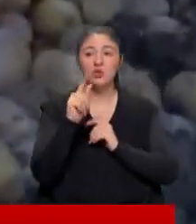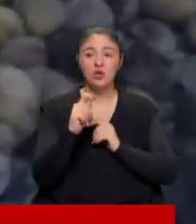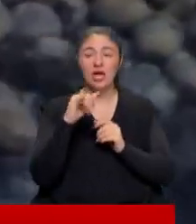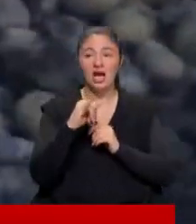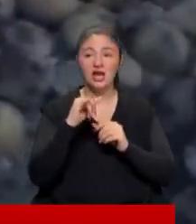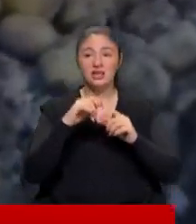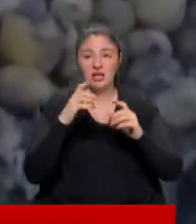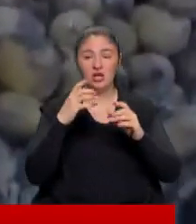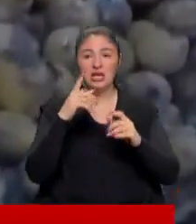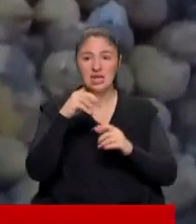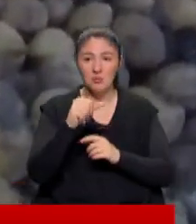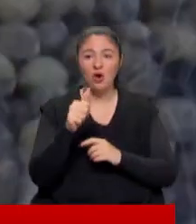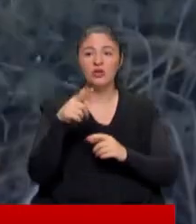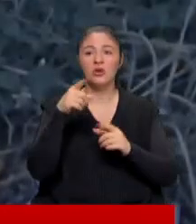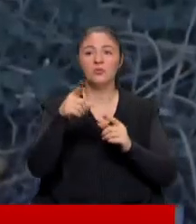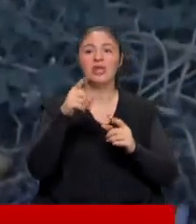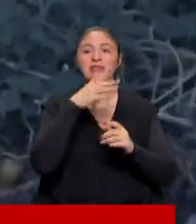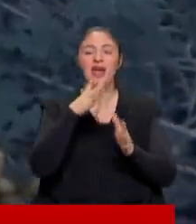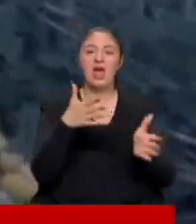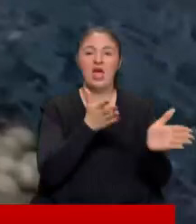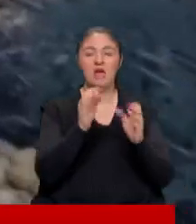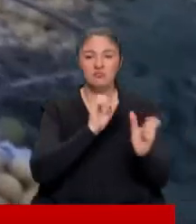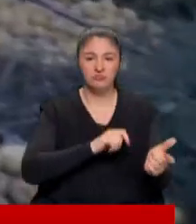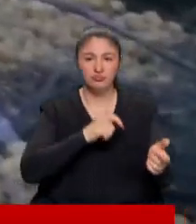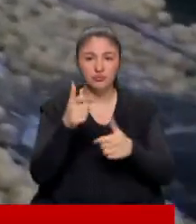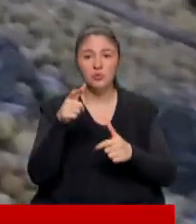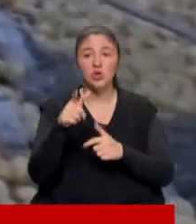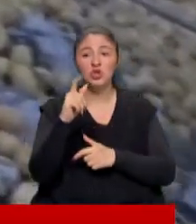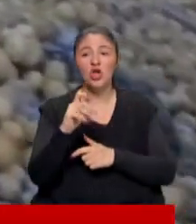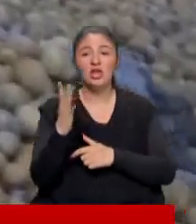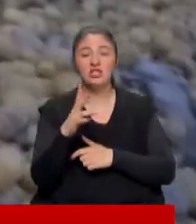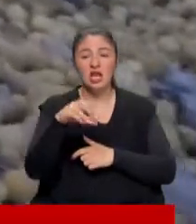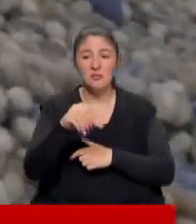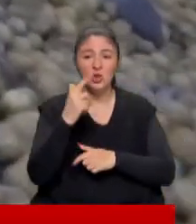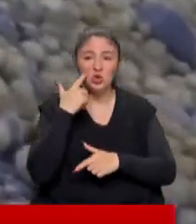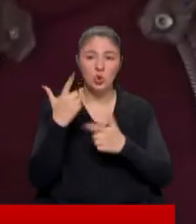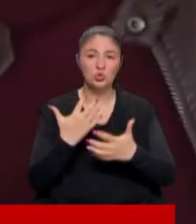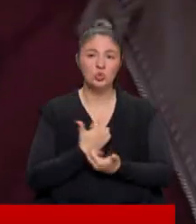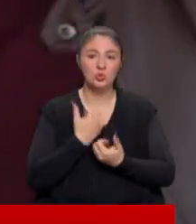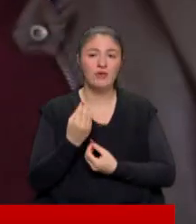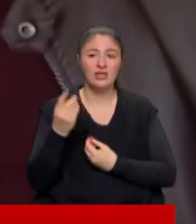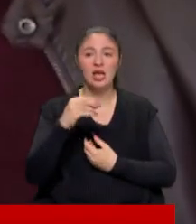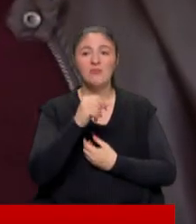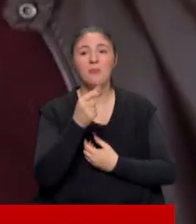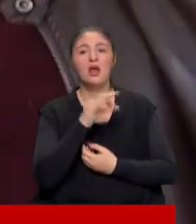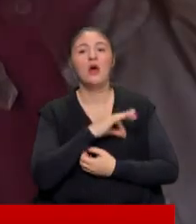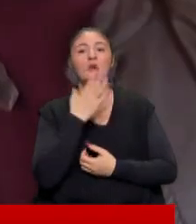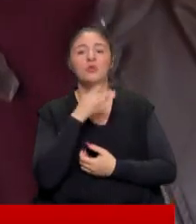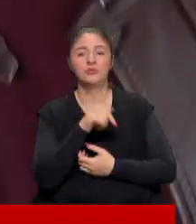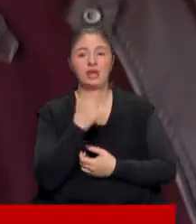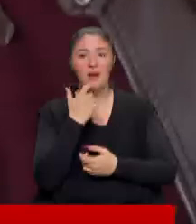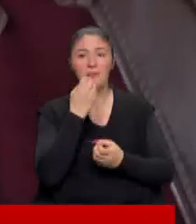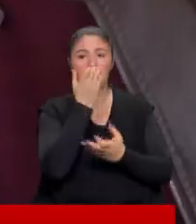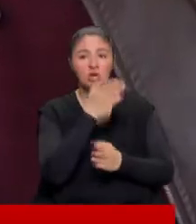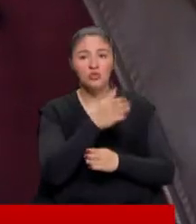limon römorklarla Deliçay'ın yatağına döküldü. Dere yatağındaki tonlarca limonun görüntüsü üzdü. Limon para etmedi bu sene.